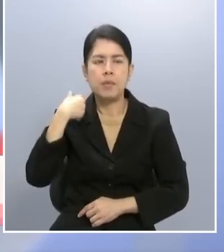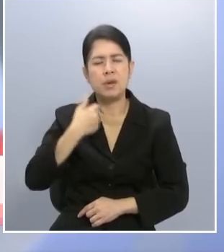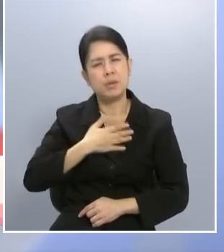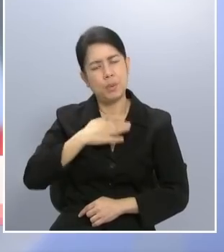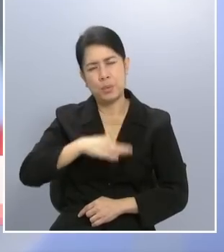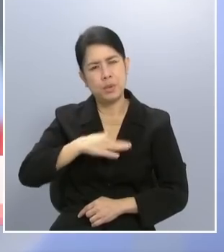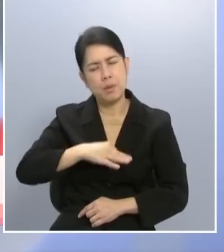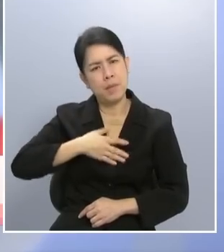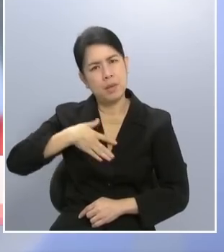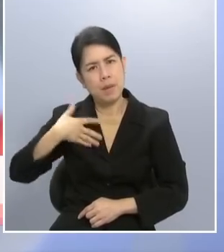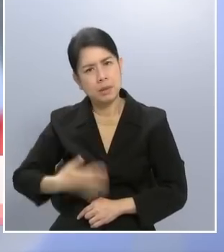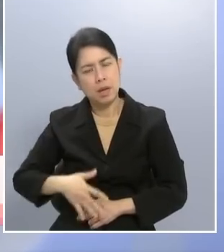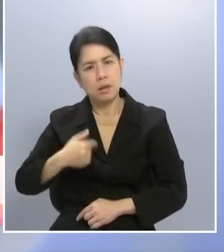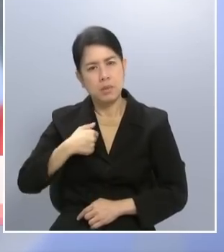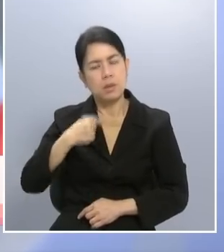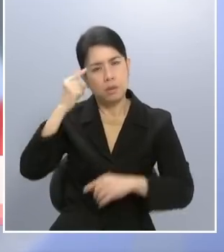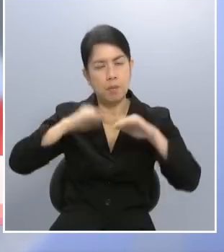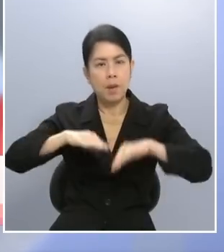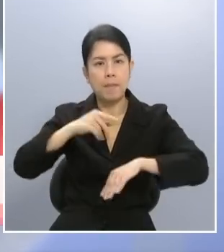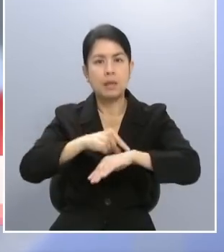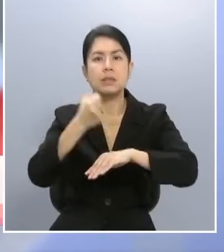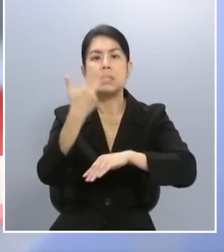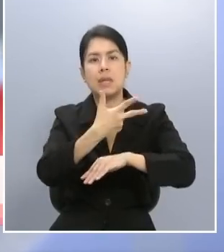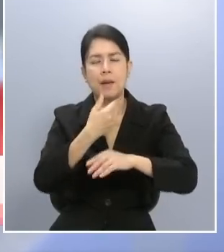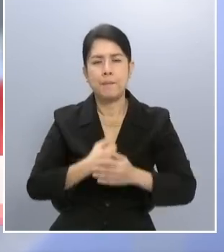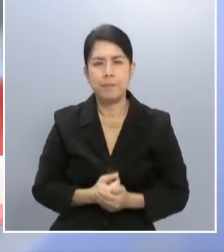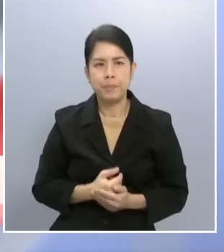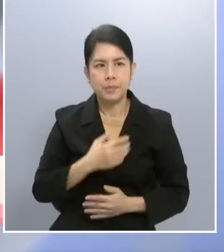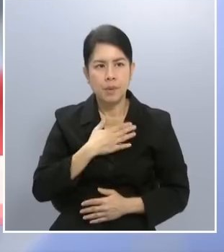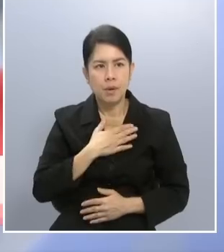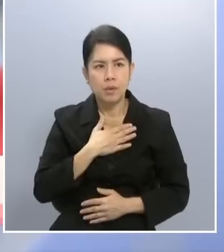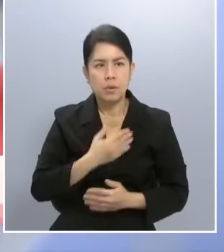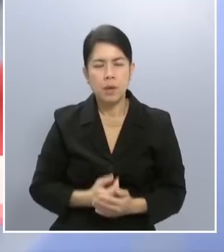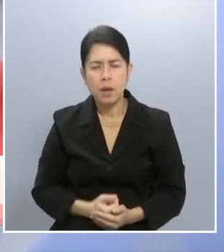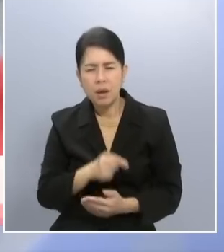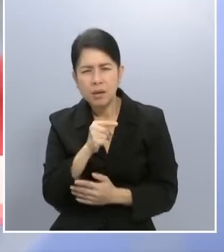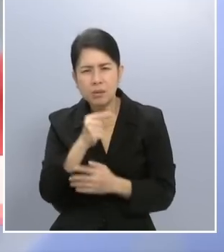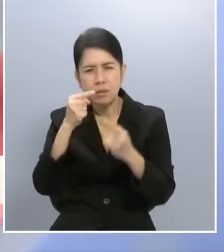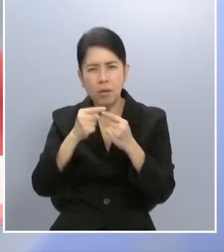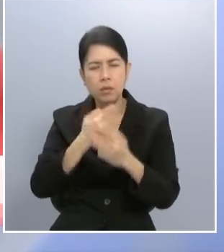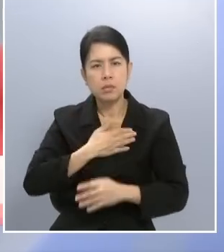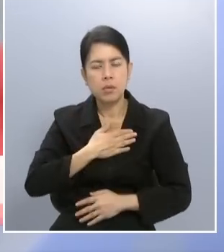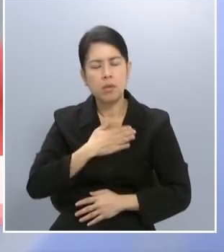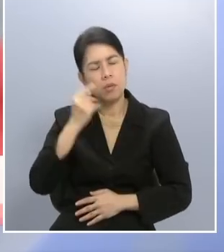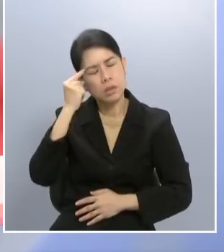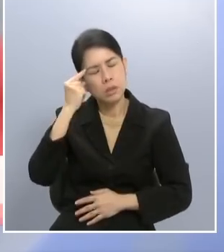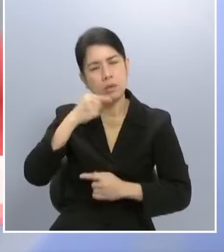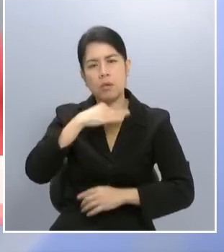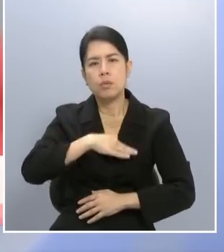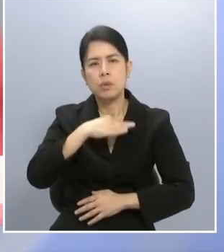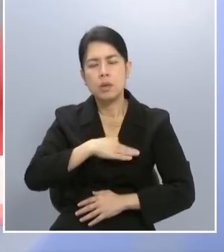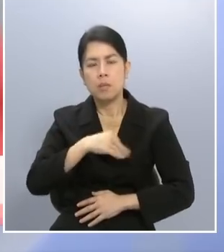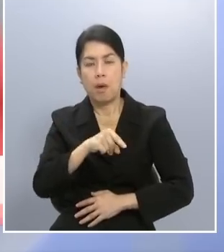ด้วยแม่คนเขาหลับหมดแล้วหลับ 3:00นยายก็ลุกขึ้นมานั่งตรงนี้ยายก็เลยมาล้อหาดกันลูกเดินมาจุดธูปกันลูกเอ้ย